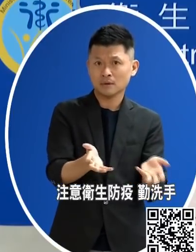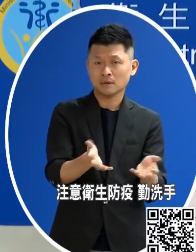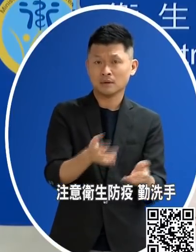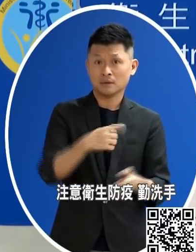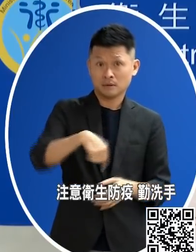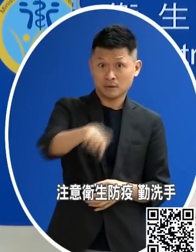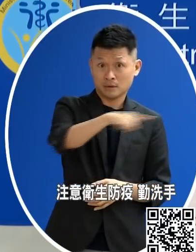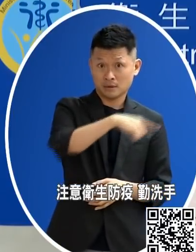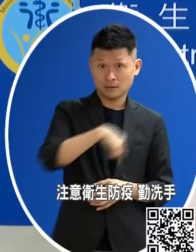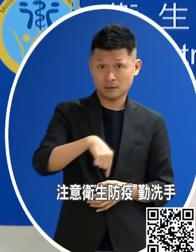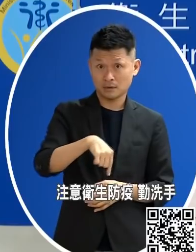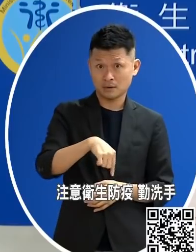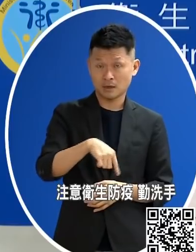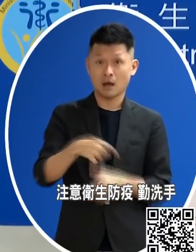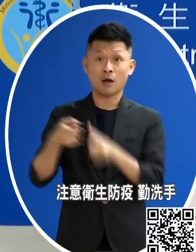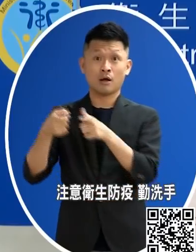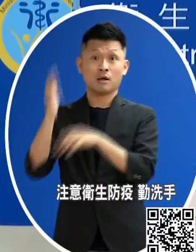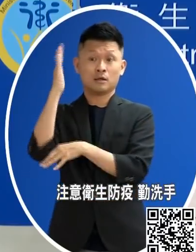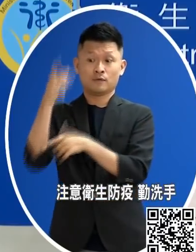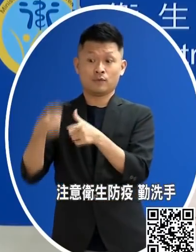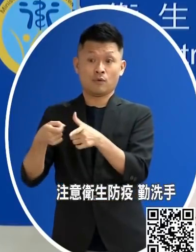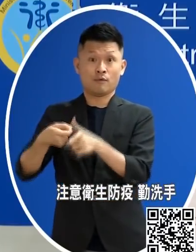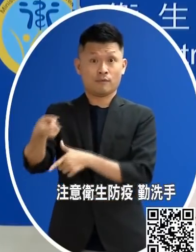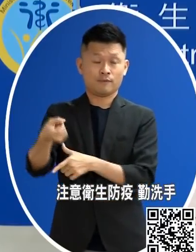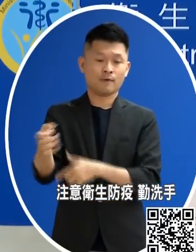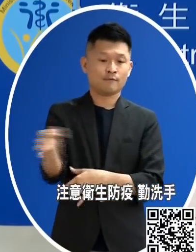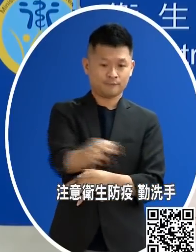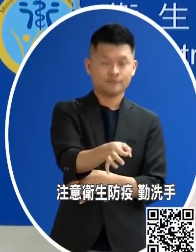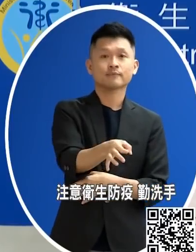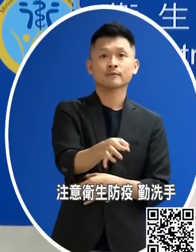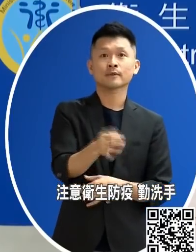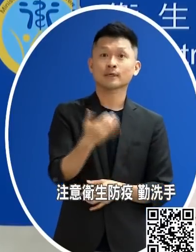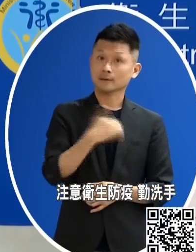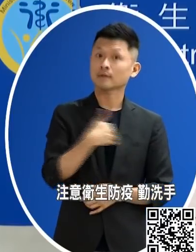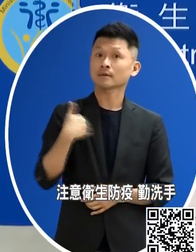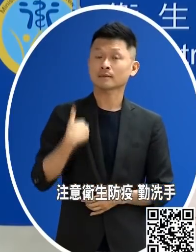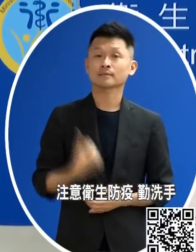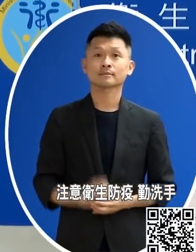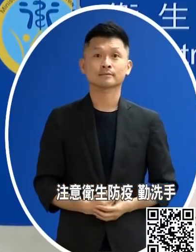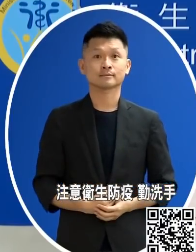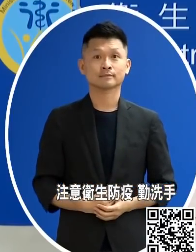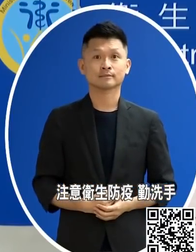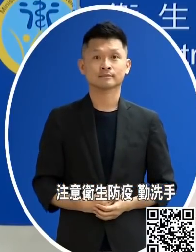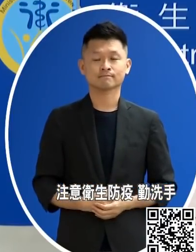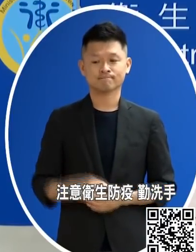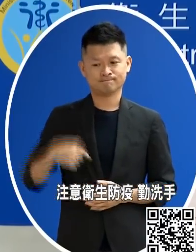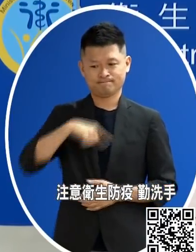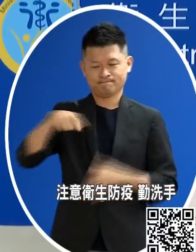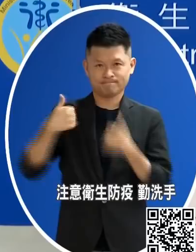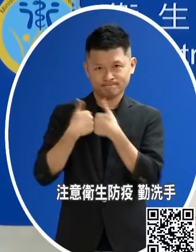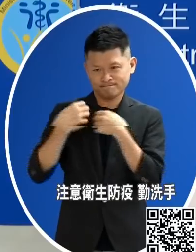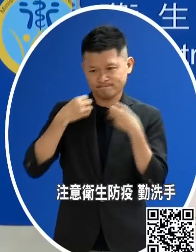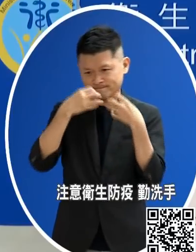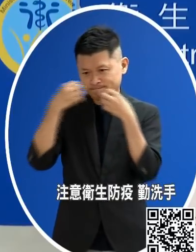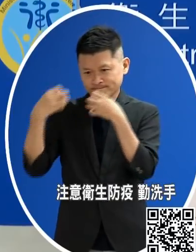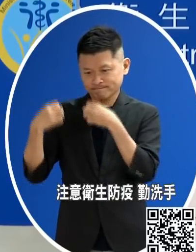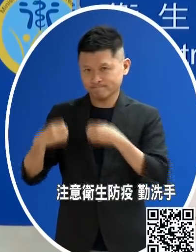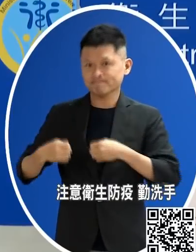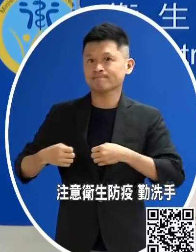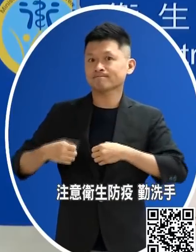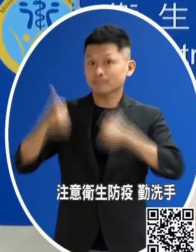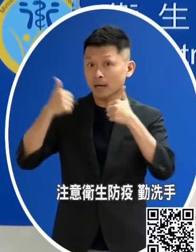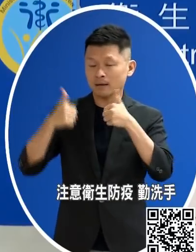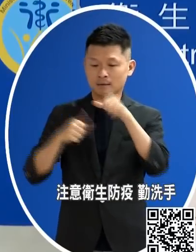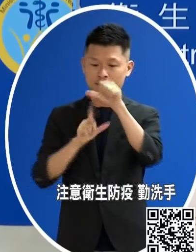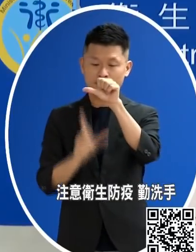那也可以得到这个公费的一个给付的项目。所以这个部分经过讨论以后，那也都会